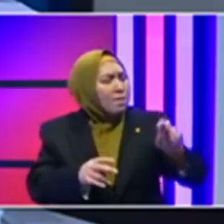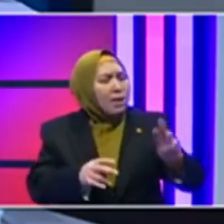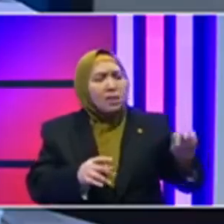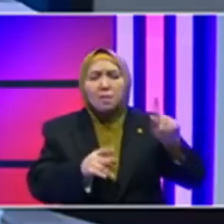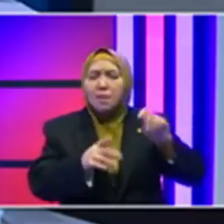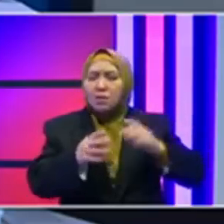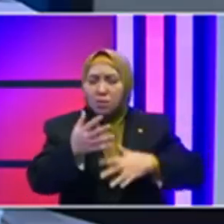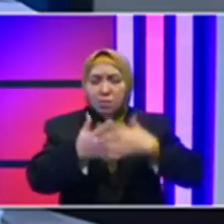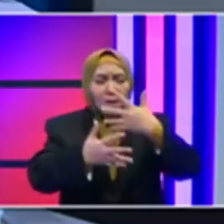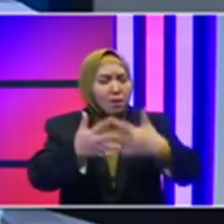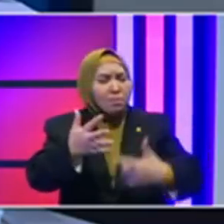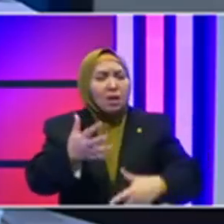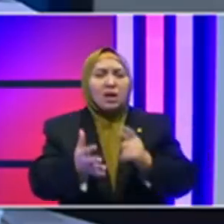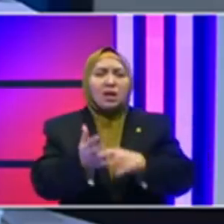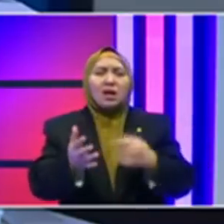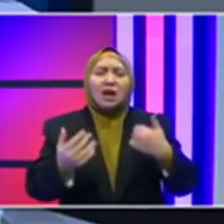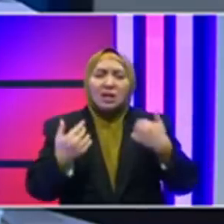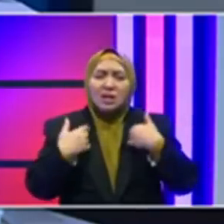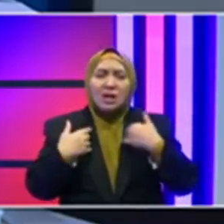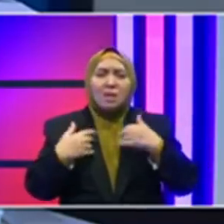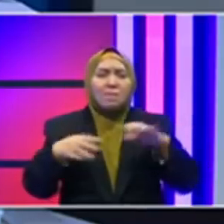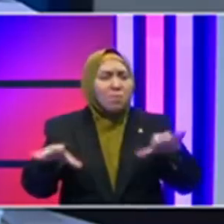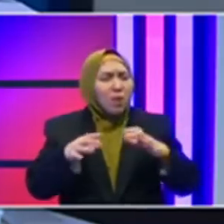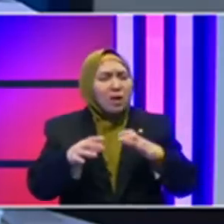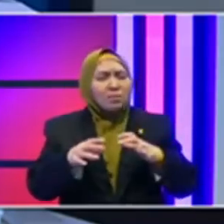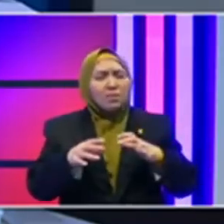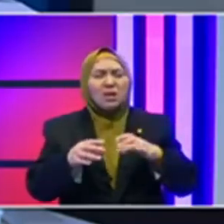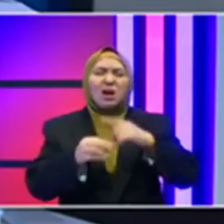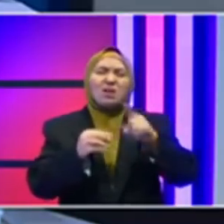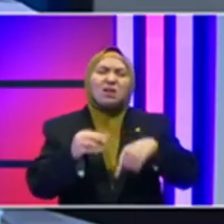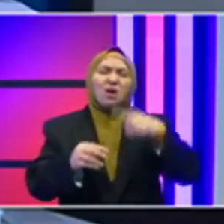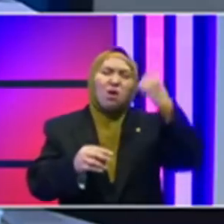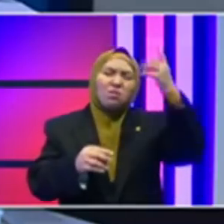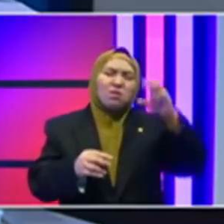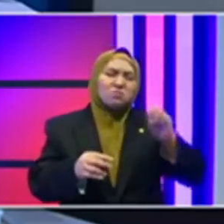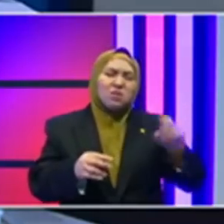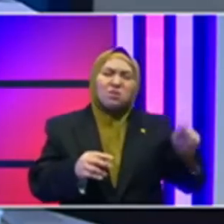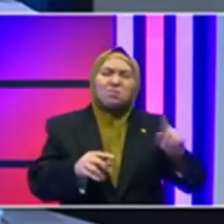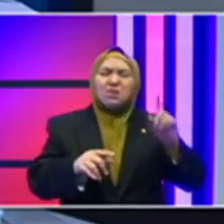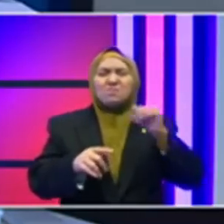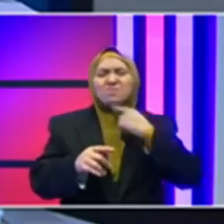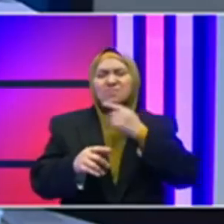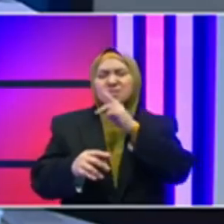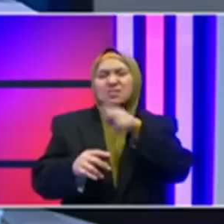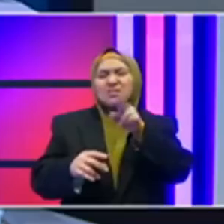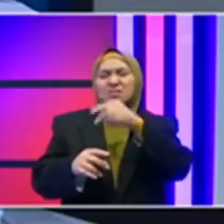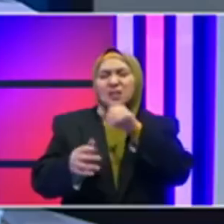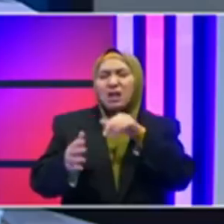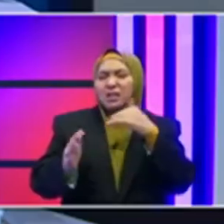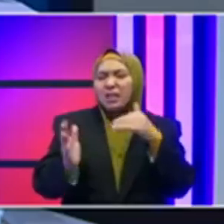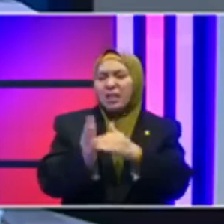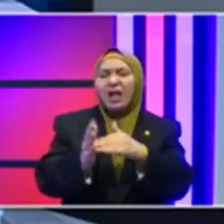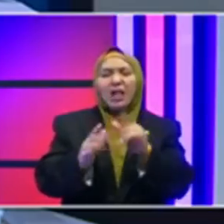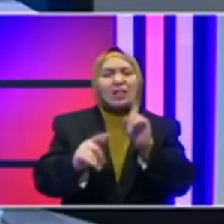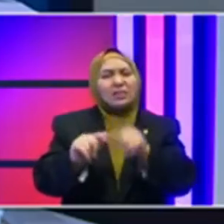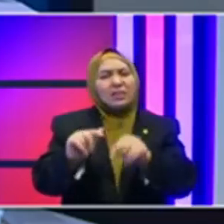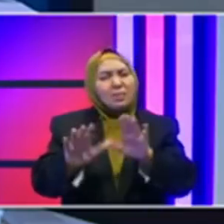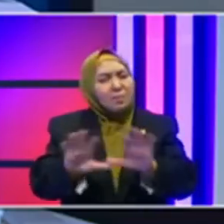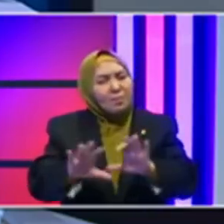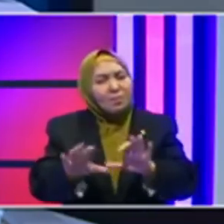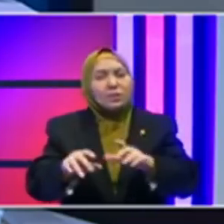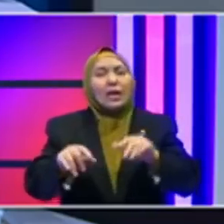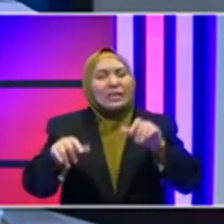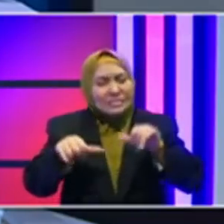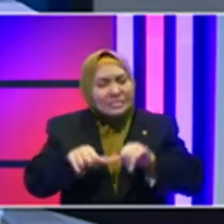yang dilakukan karya Allah Subhanahu Wa Ta'ala larang maka datanglah firman Allah Subhanahu Wa Ta'ala